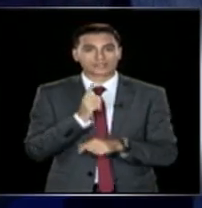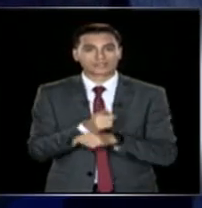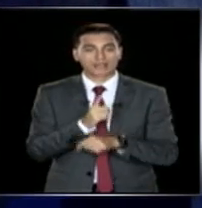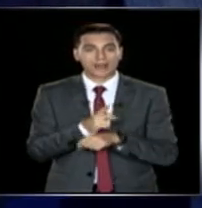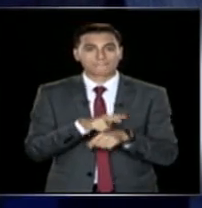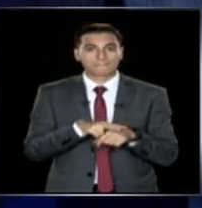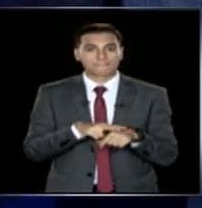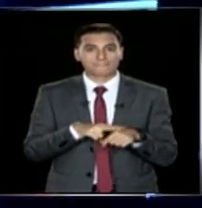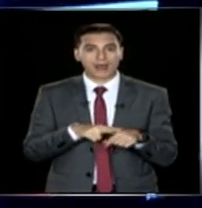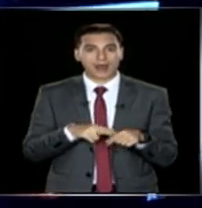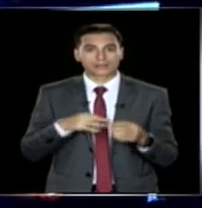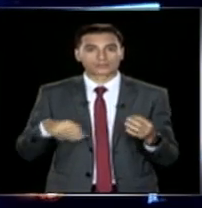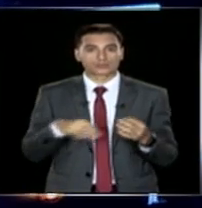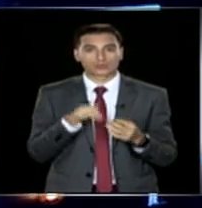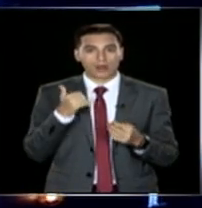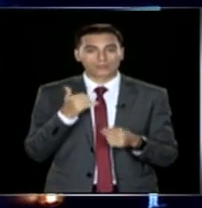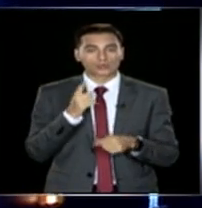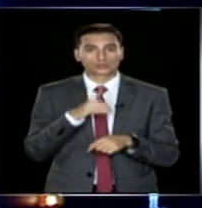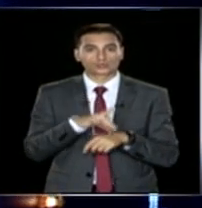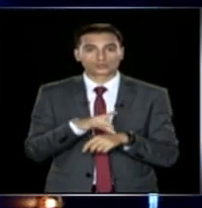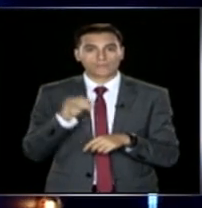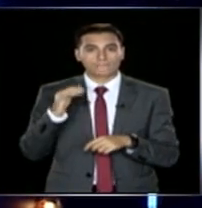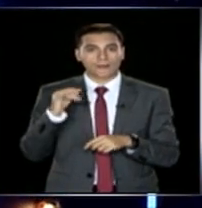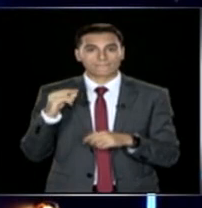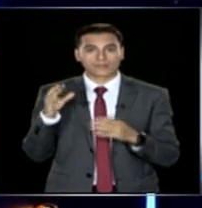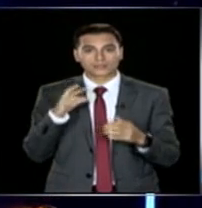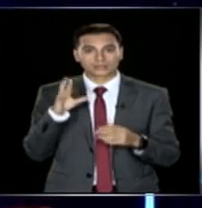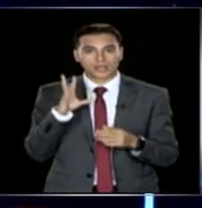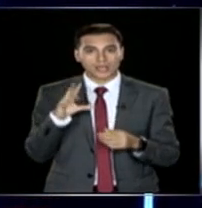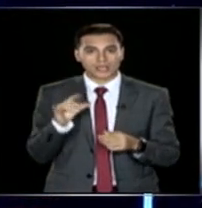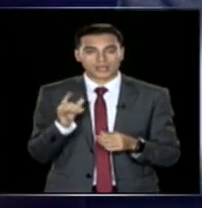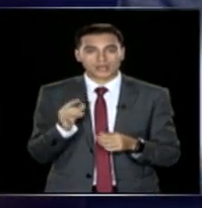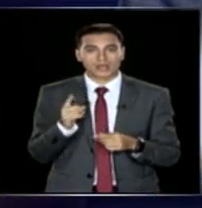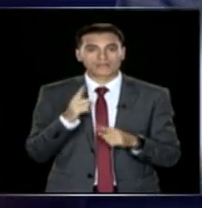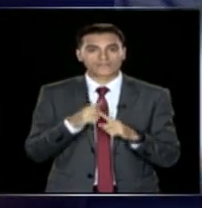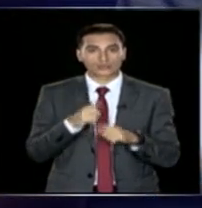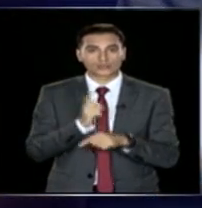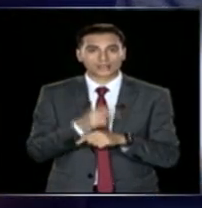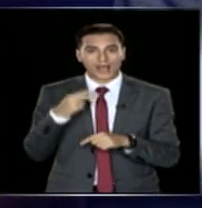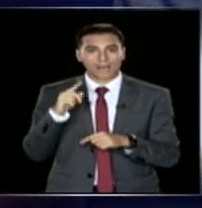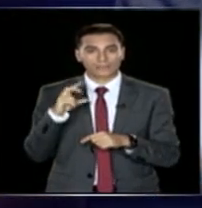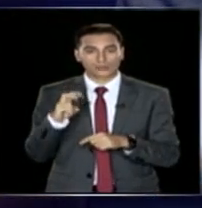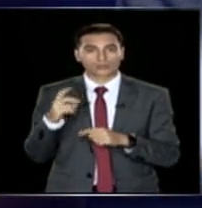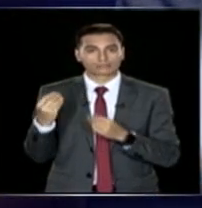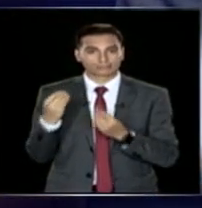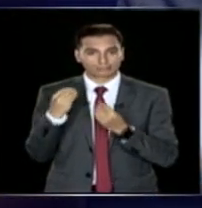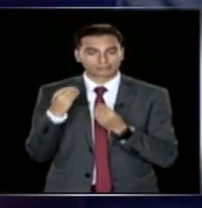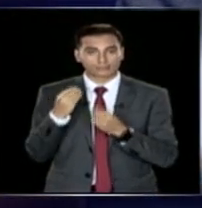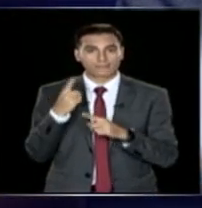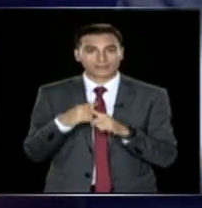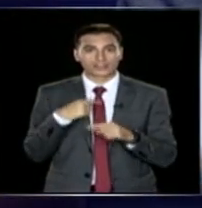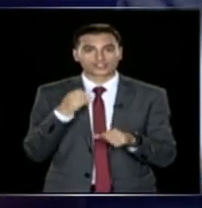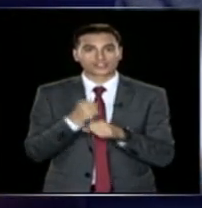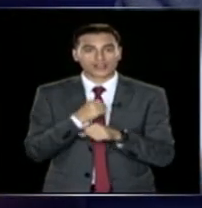الموسيقى العربيه على يد الاستاذ عبد داغر والدكتور محمد ظهير، وابتديت ان انا اشتغل مع المحترفين زي منتخب